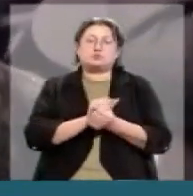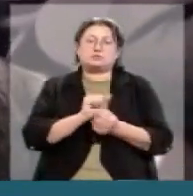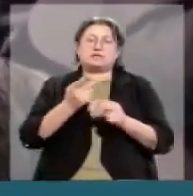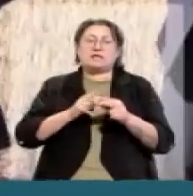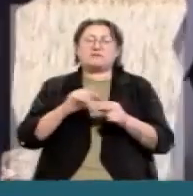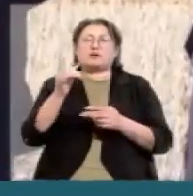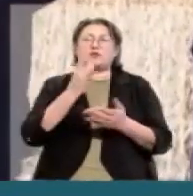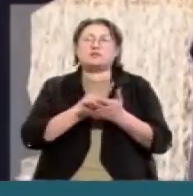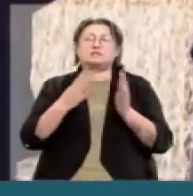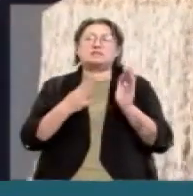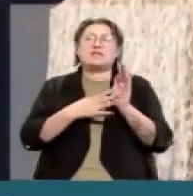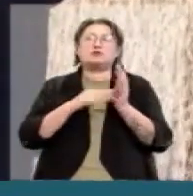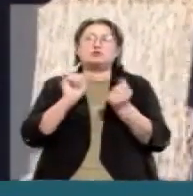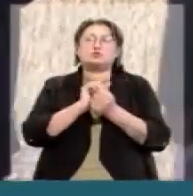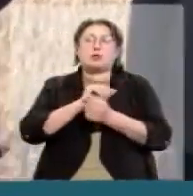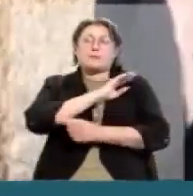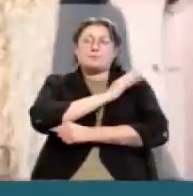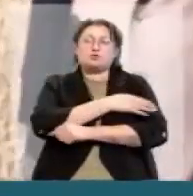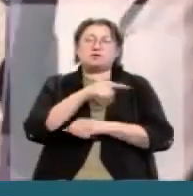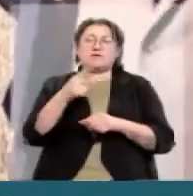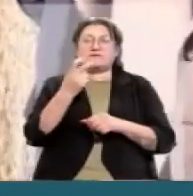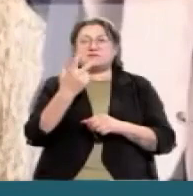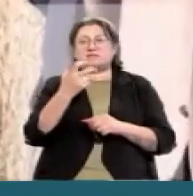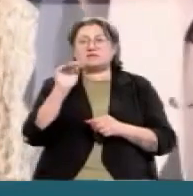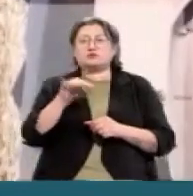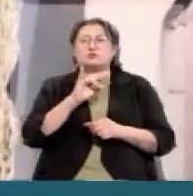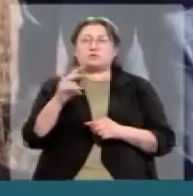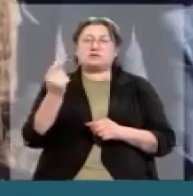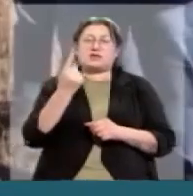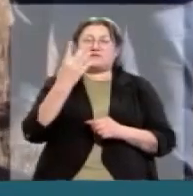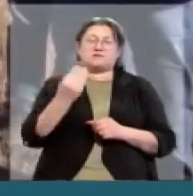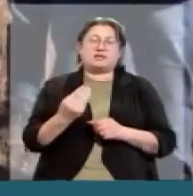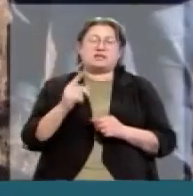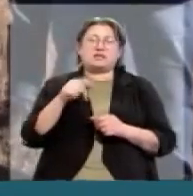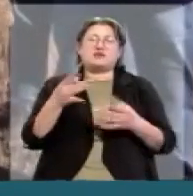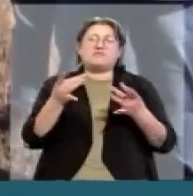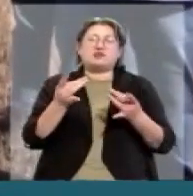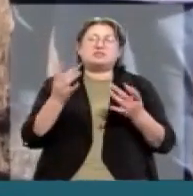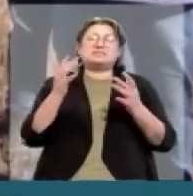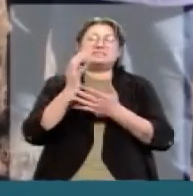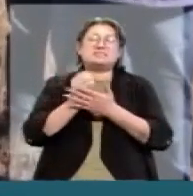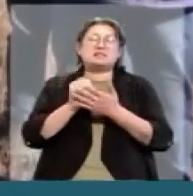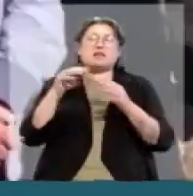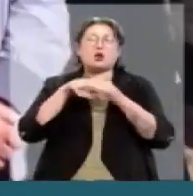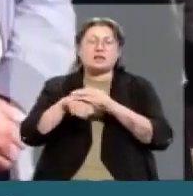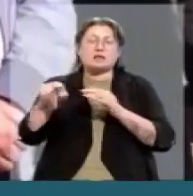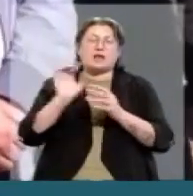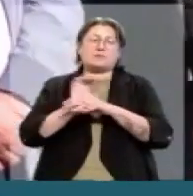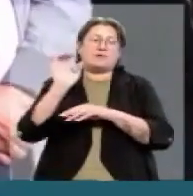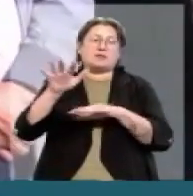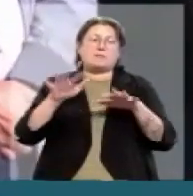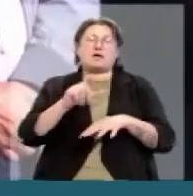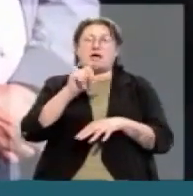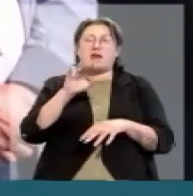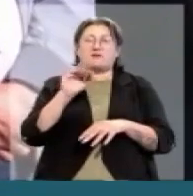этого в районе имеется 9 сушилок, мощность каждая 200 до 300 тысяч тонн зерна в день. Также влажное зерно на хранение и сушку аграрии отправляют на